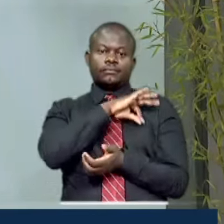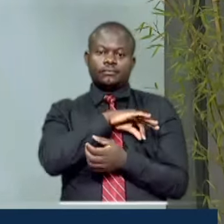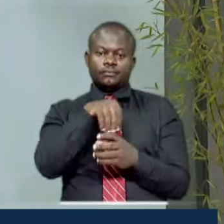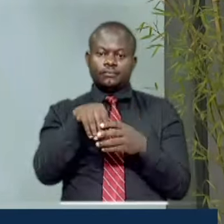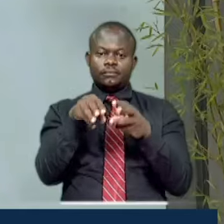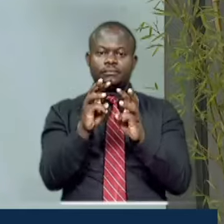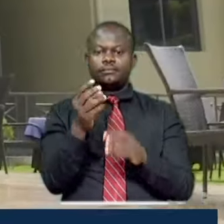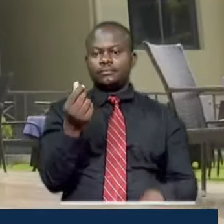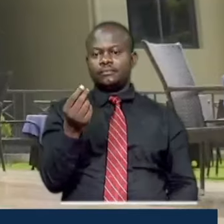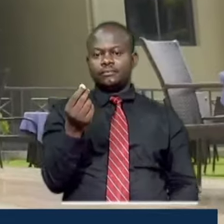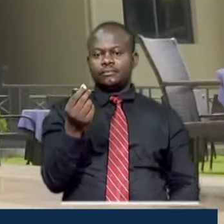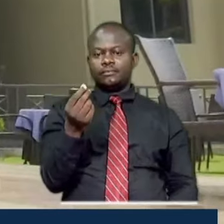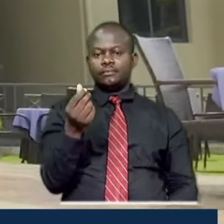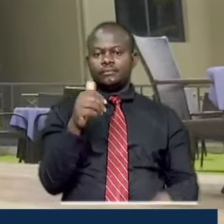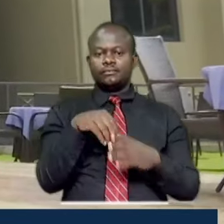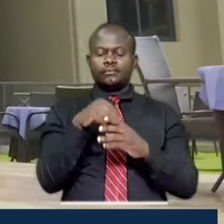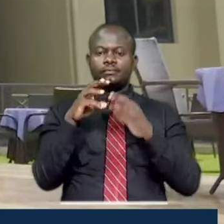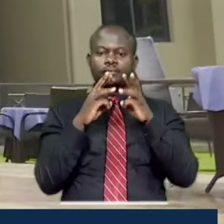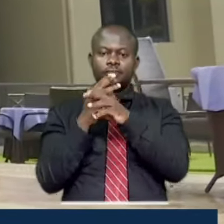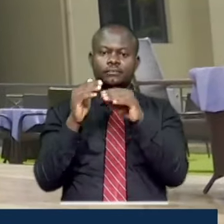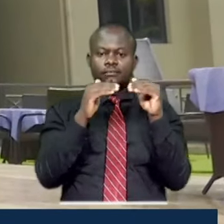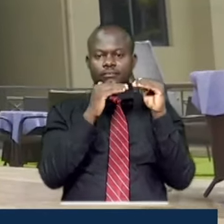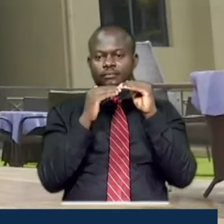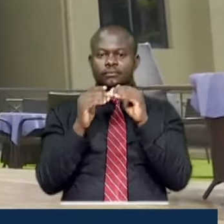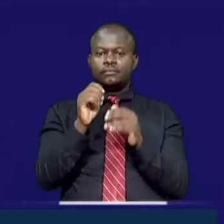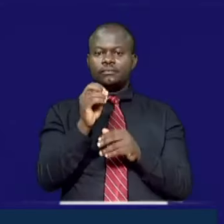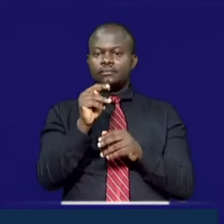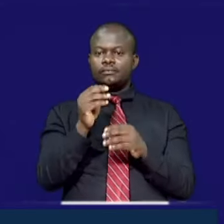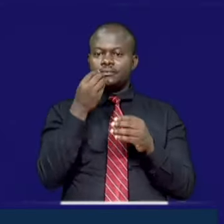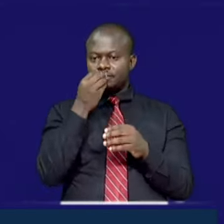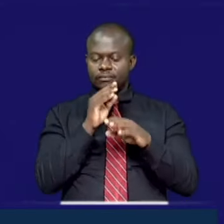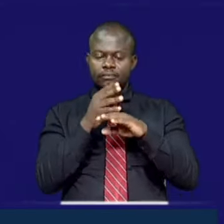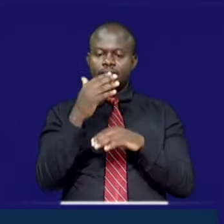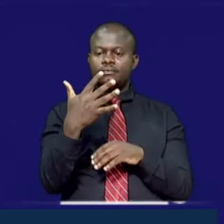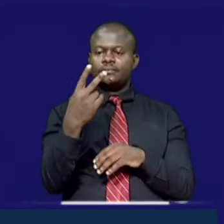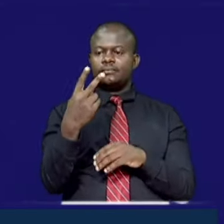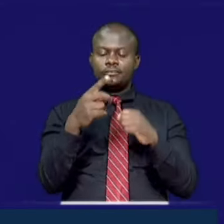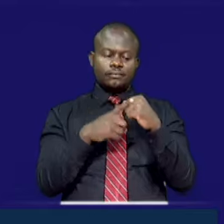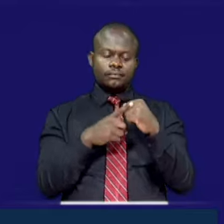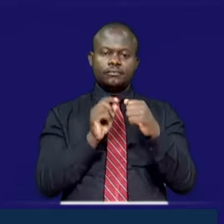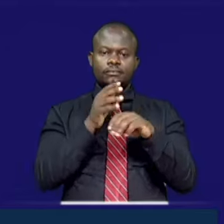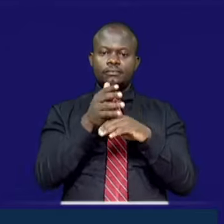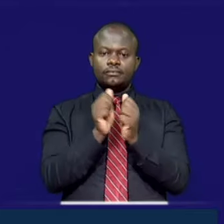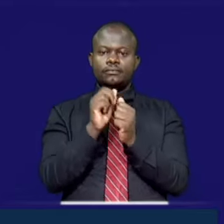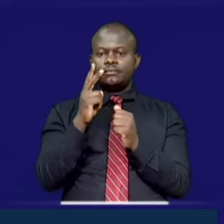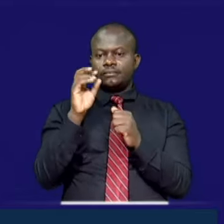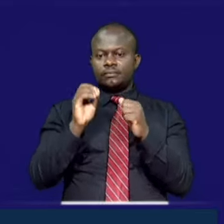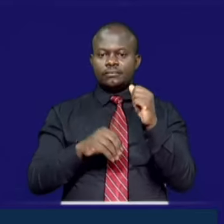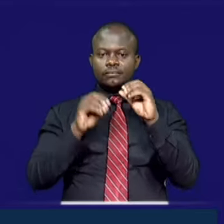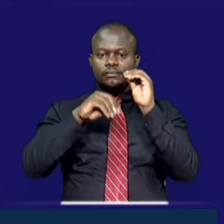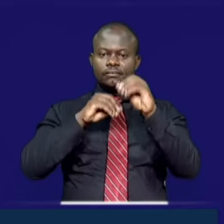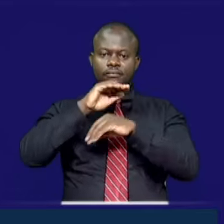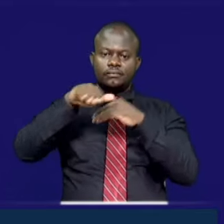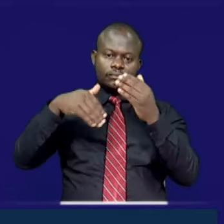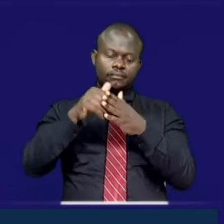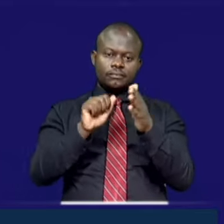buryo bw'amafaranga. Ku rwego rw'isi buri mwaka hangirika toni z'ibiribwa 526 zingana na 12% by'umusaruro wose,